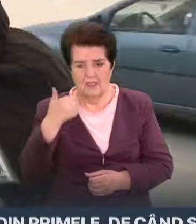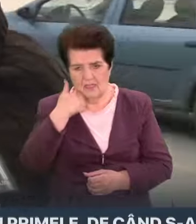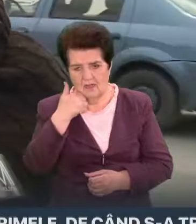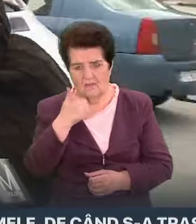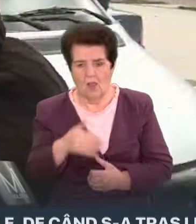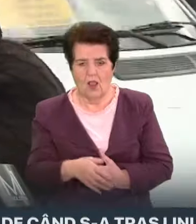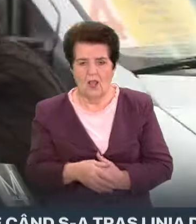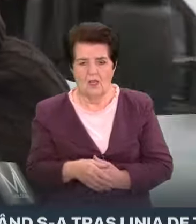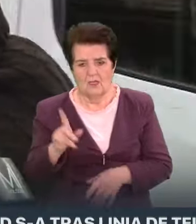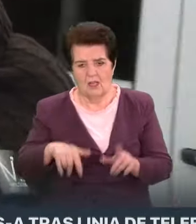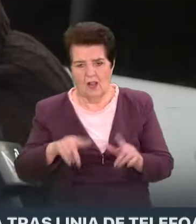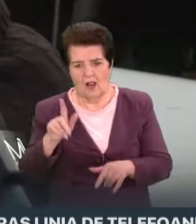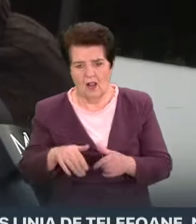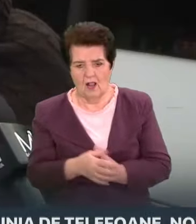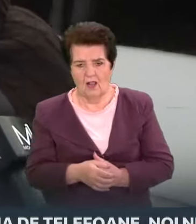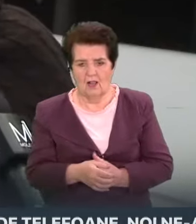dar mă înscur foarte rar.